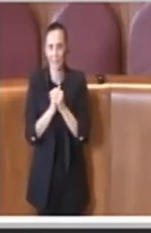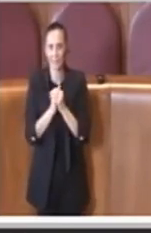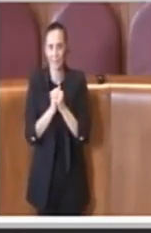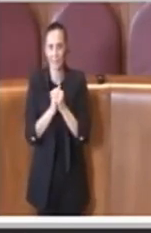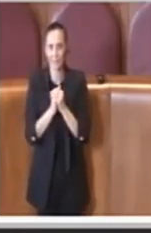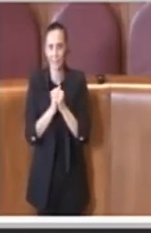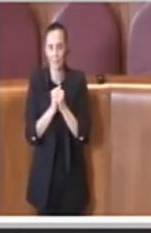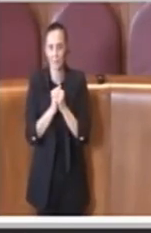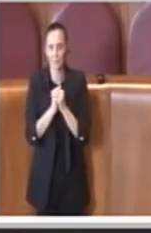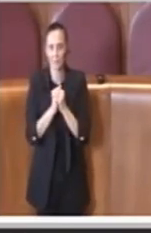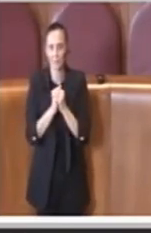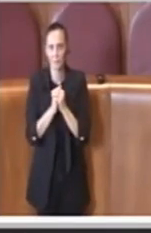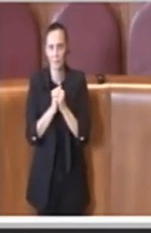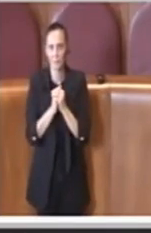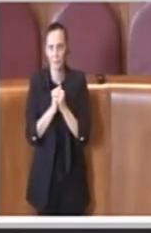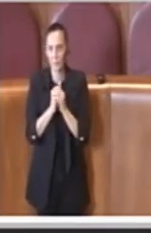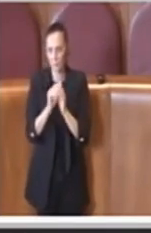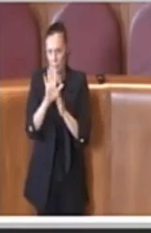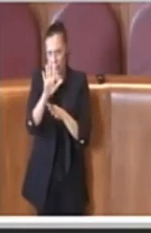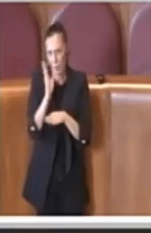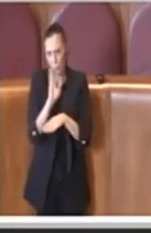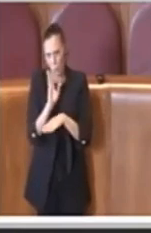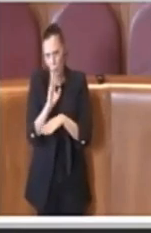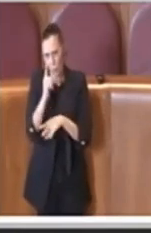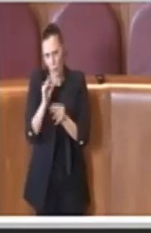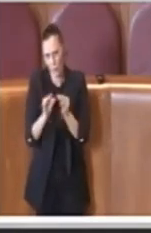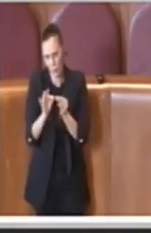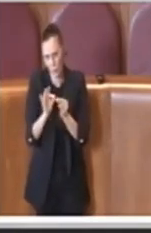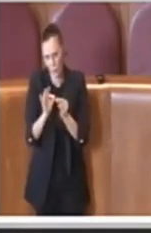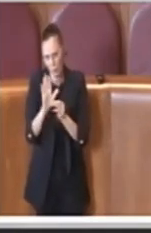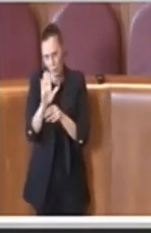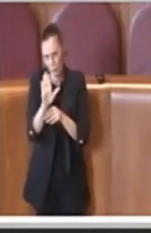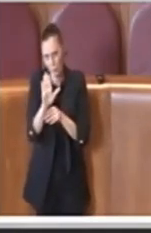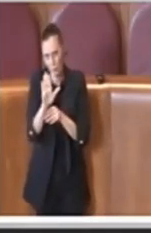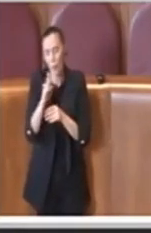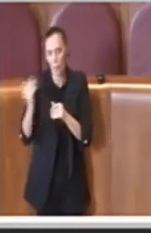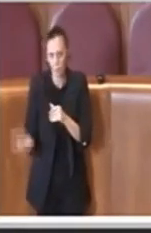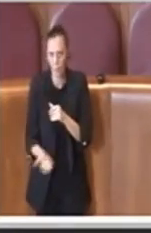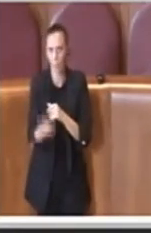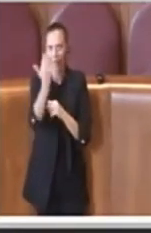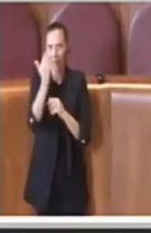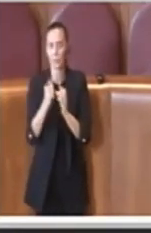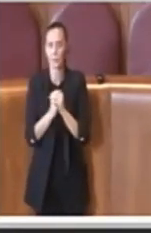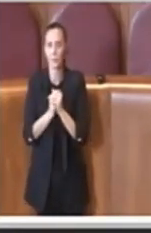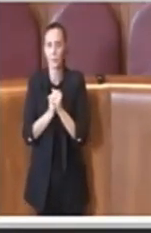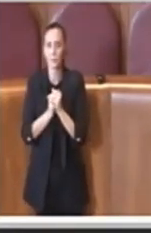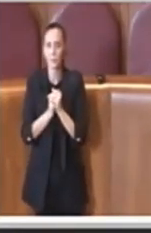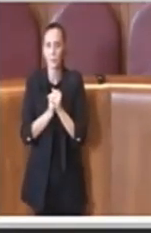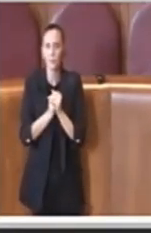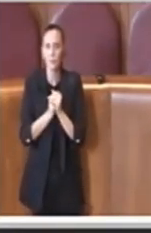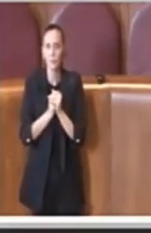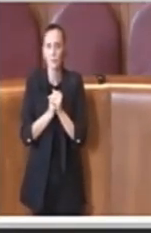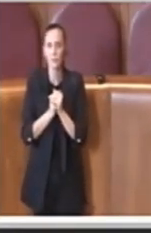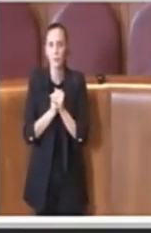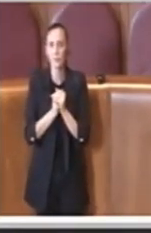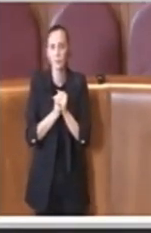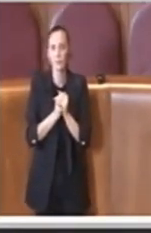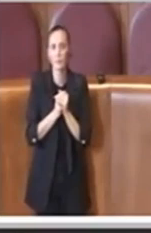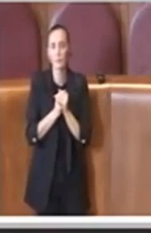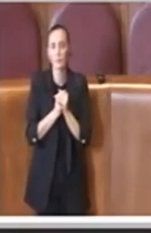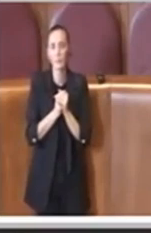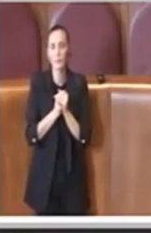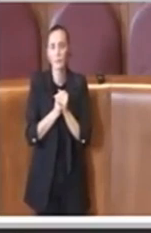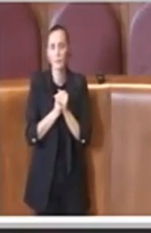disabilità vado un attimo solo consigliera Prego e quindi ecco